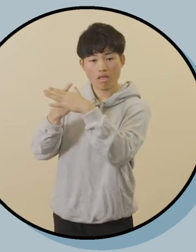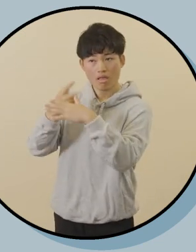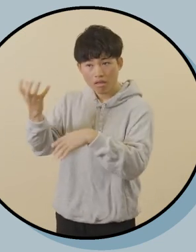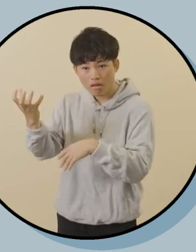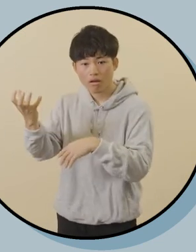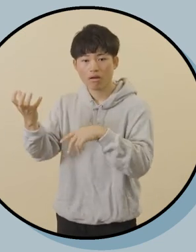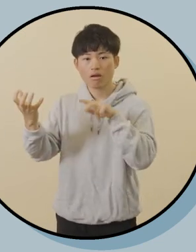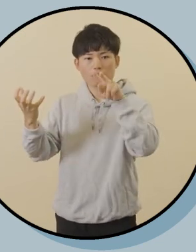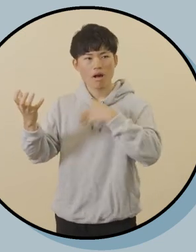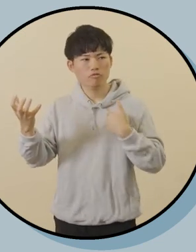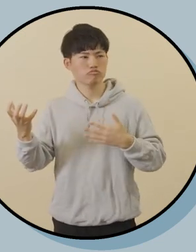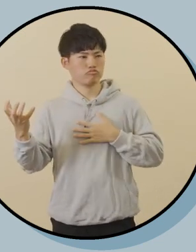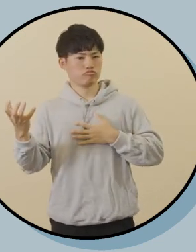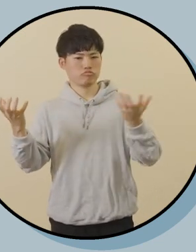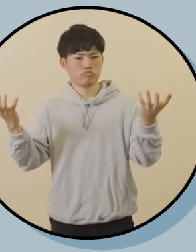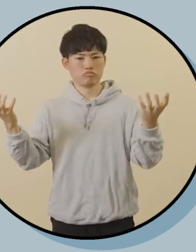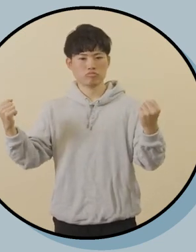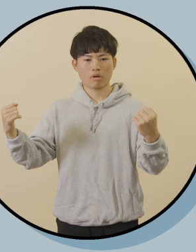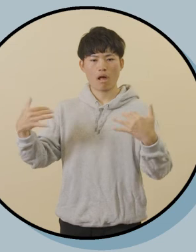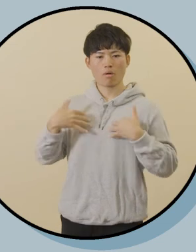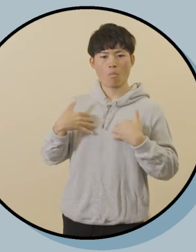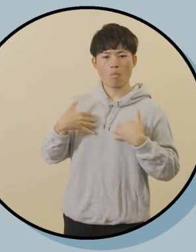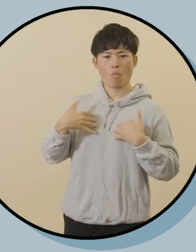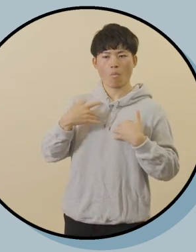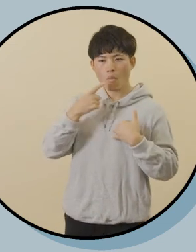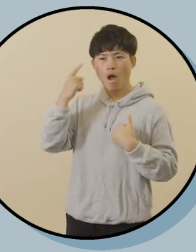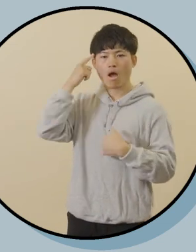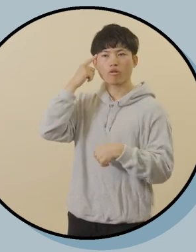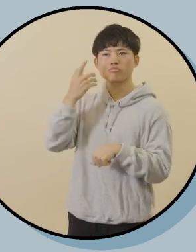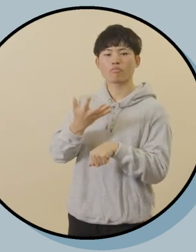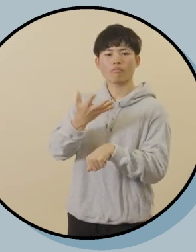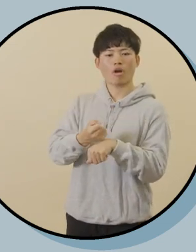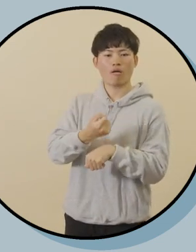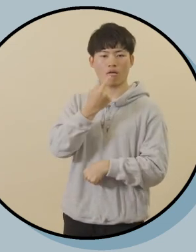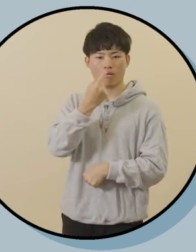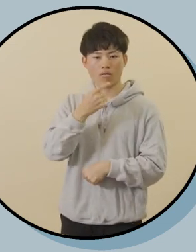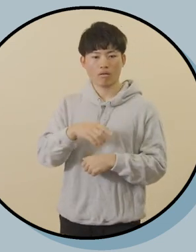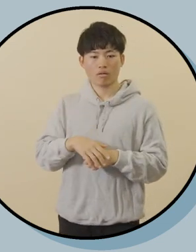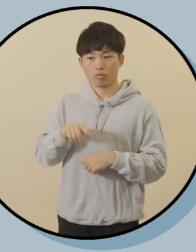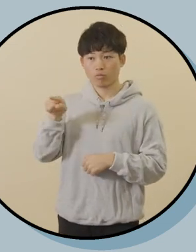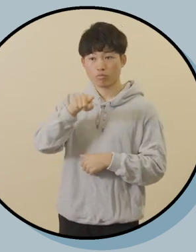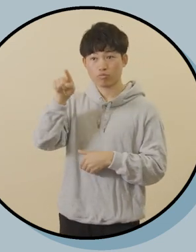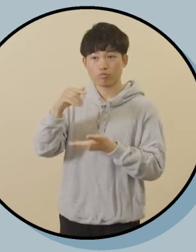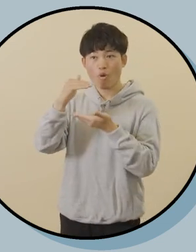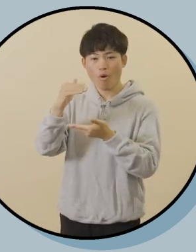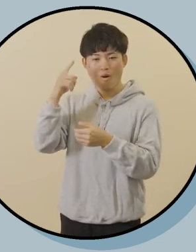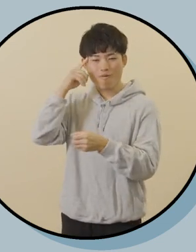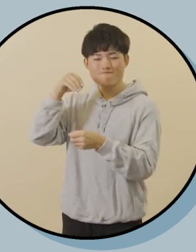まあ、制作しながら、そういう感覚になれたっていうのももちろんあると思うんですけど、こう、どっちの影響も受けたっていうのもあ